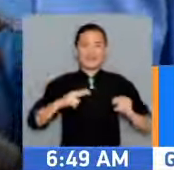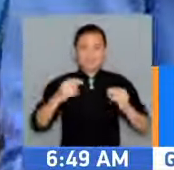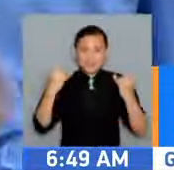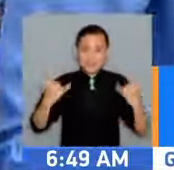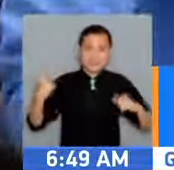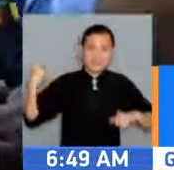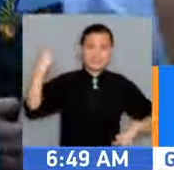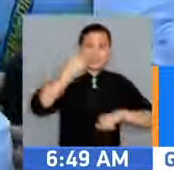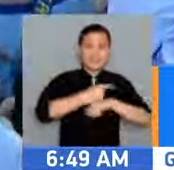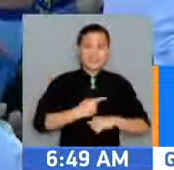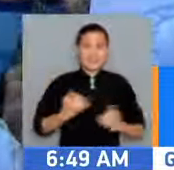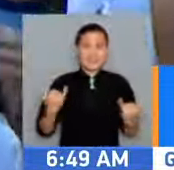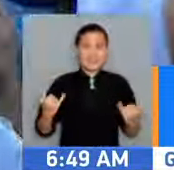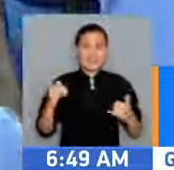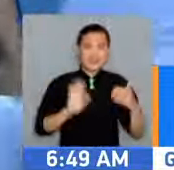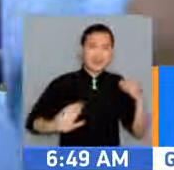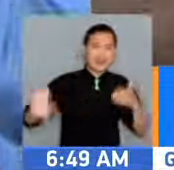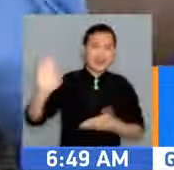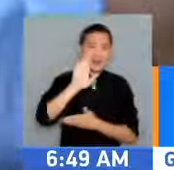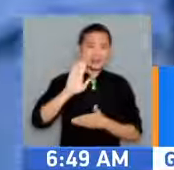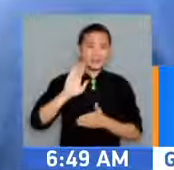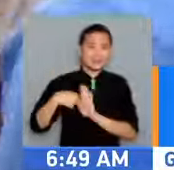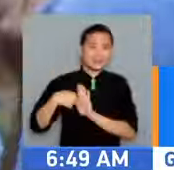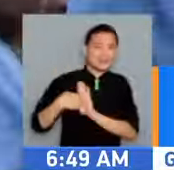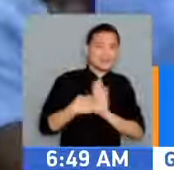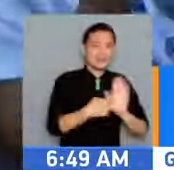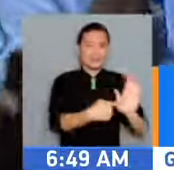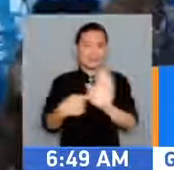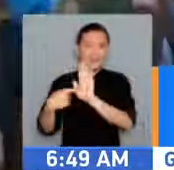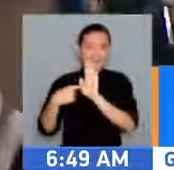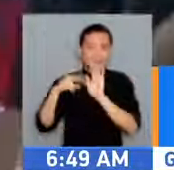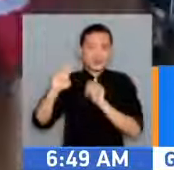first ever! UH Campus Tour!